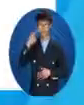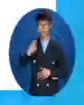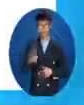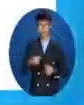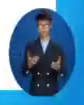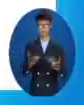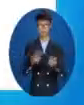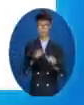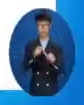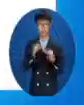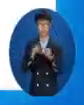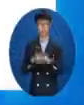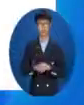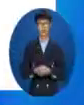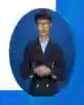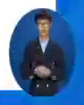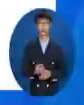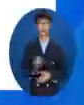다음은 채용 정보입니다.